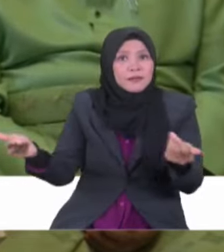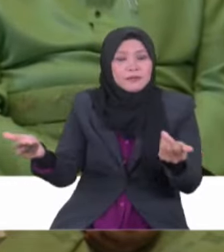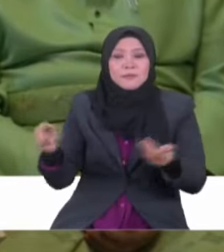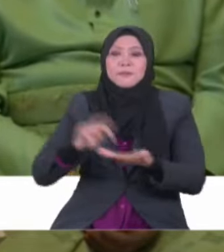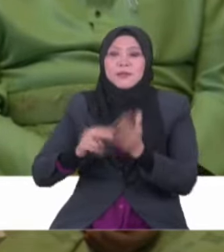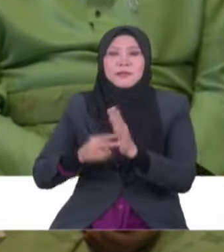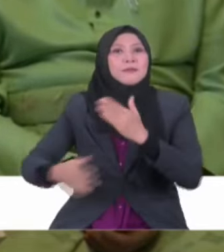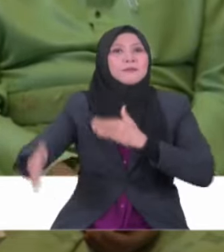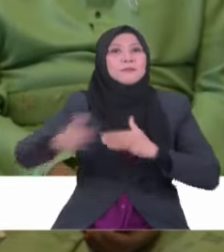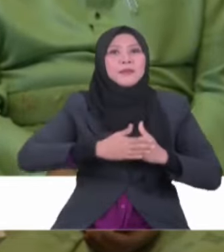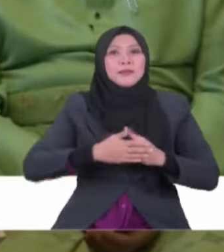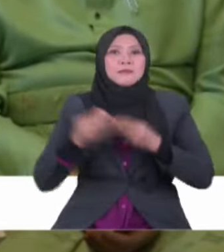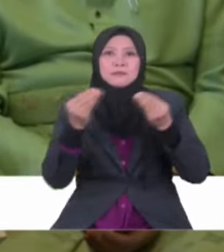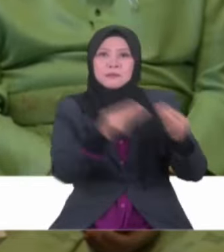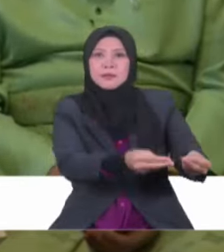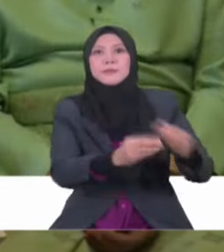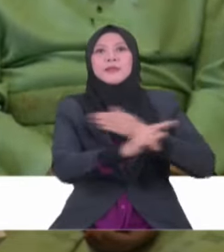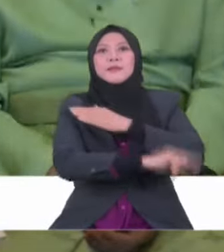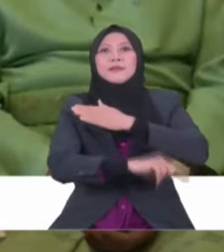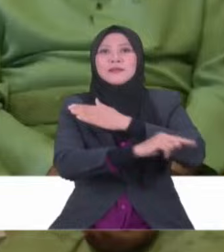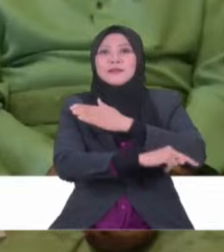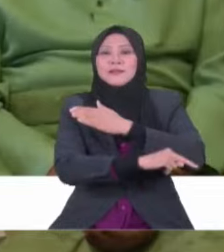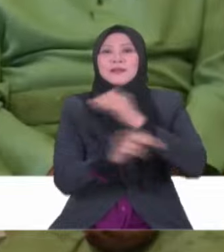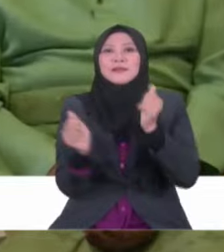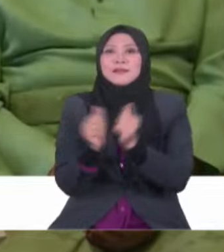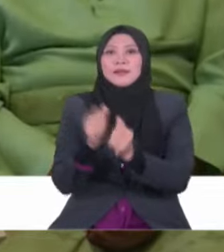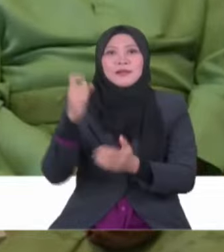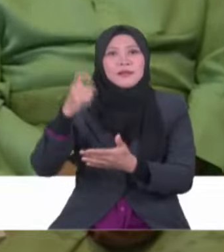kepada negeri dengan harga